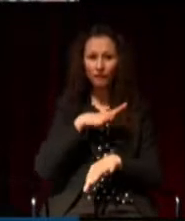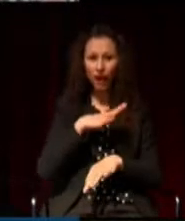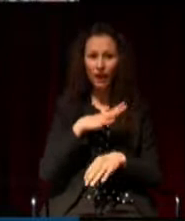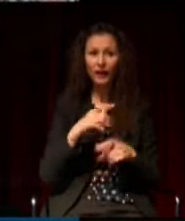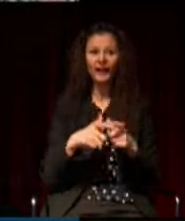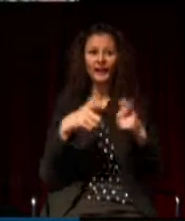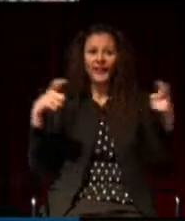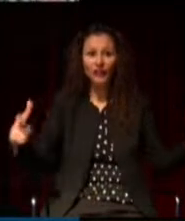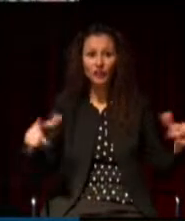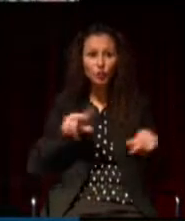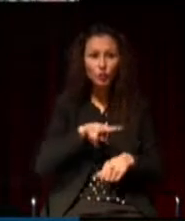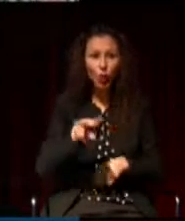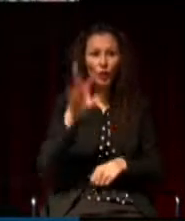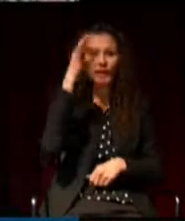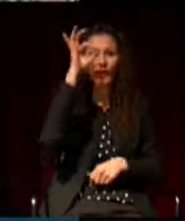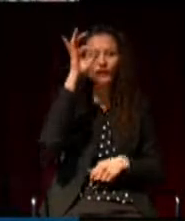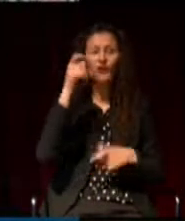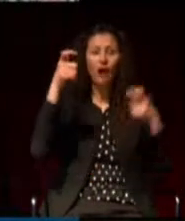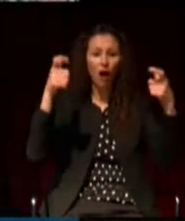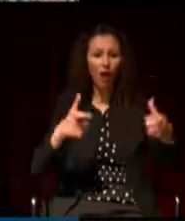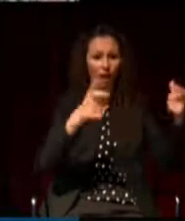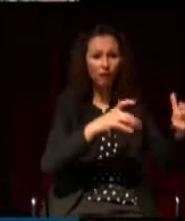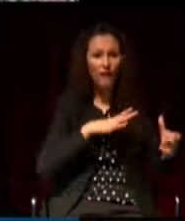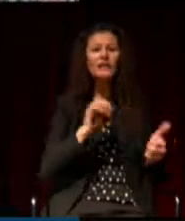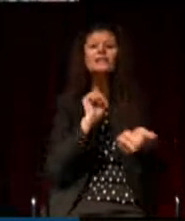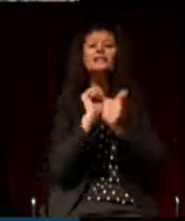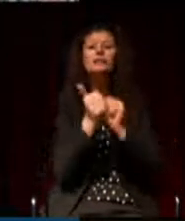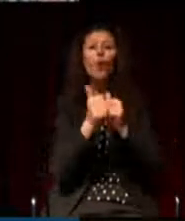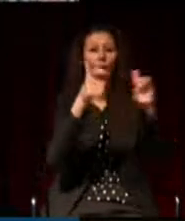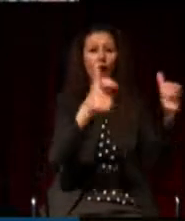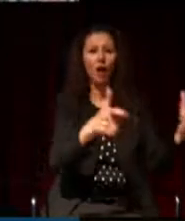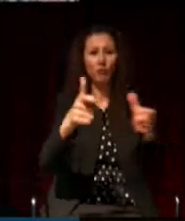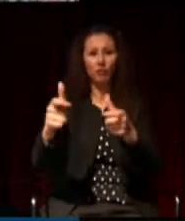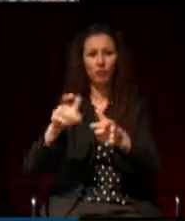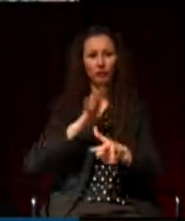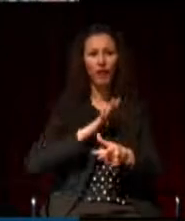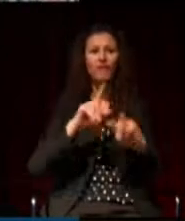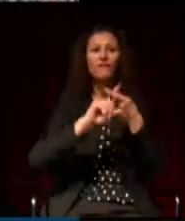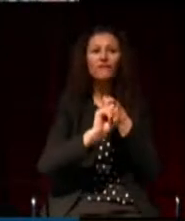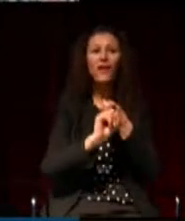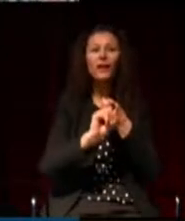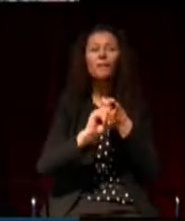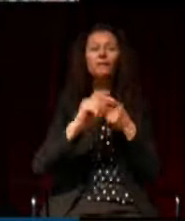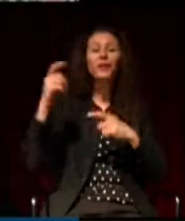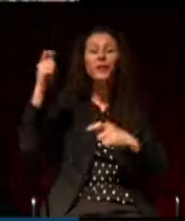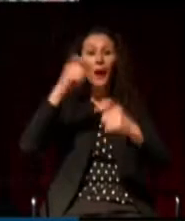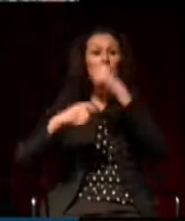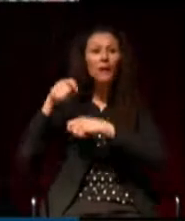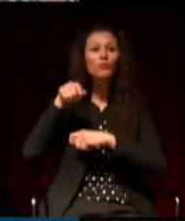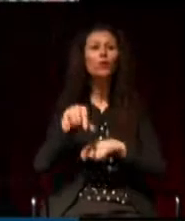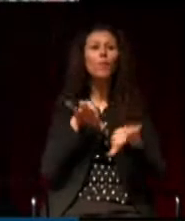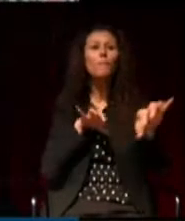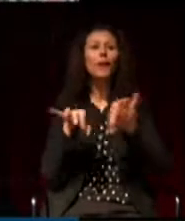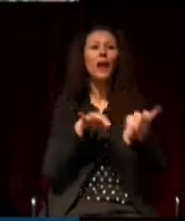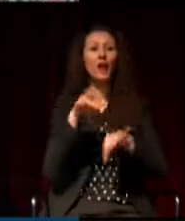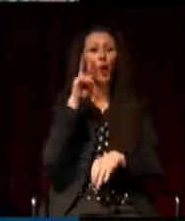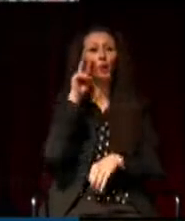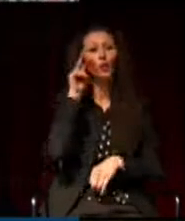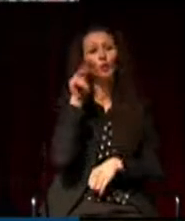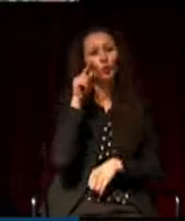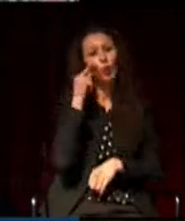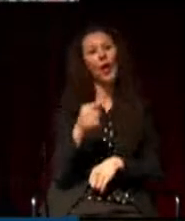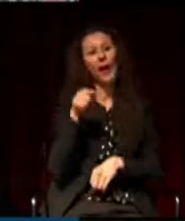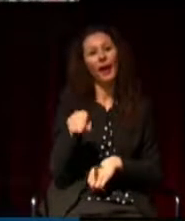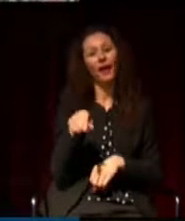Geniş yollar, yeşil alanlar var, rekreatif alanlar var, spor alanları var ve yapılaşma bu plana göre şekillenmiş